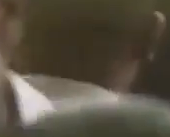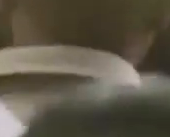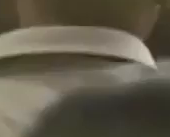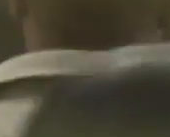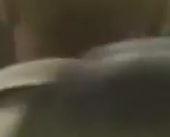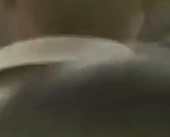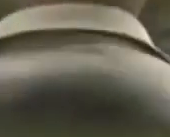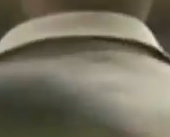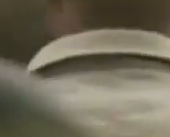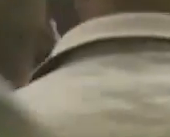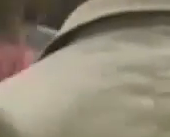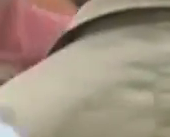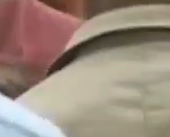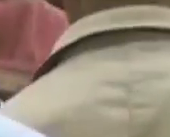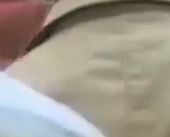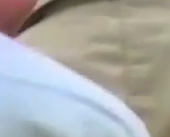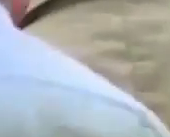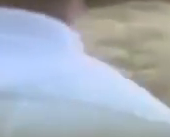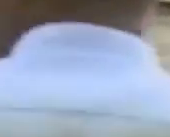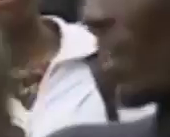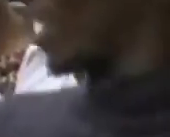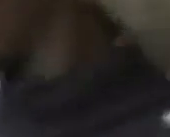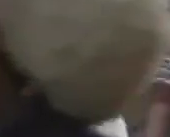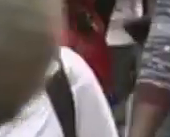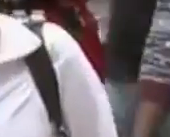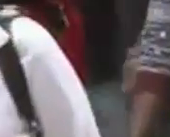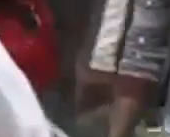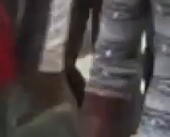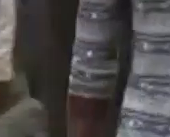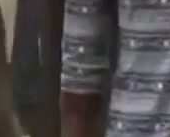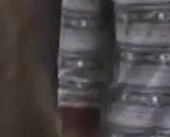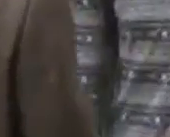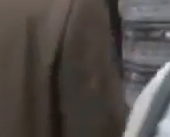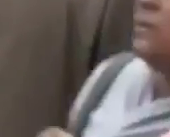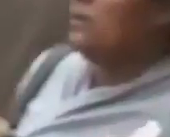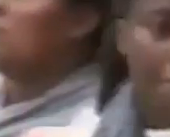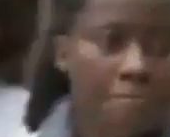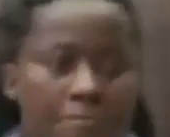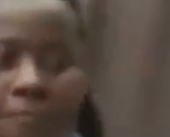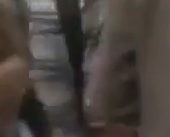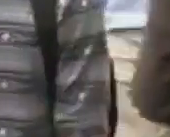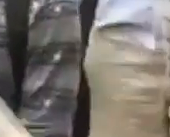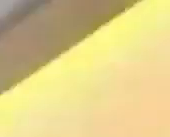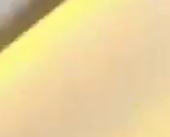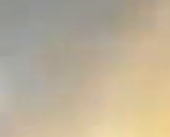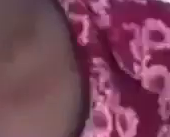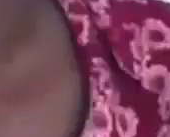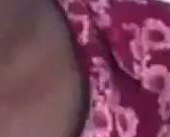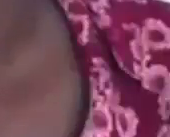Wakenya watahadharishwa kuhusu ugonjwa wa yellow fever, mtu mmoja akiripotiwa kufariki.